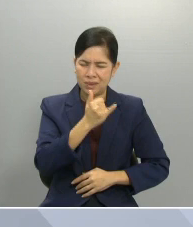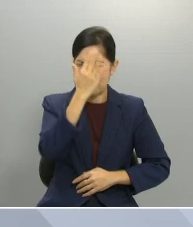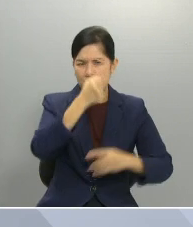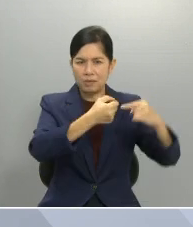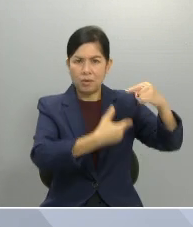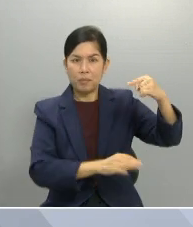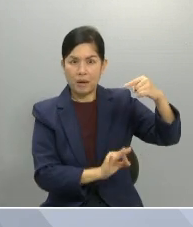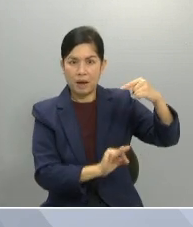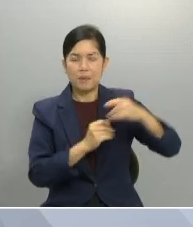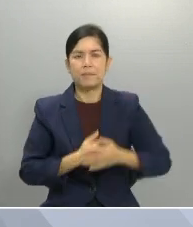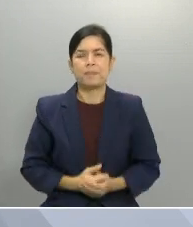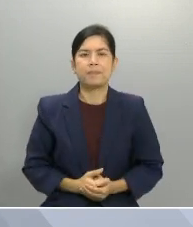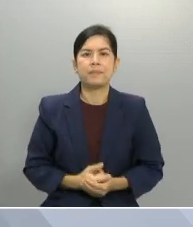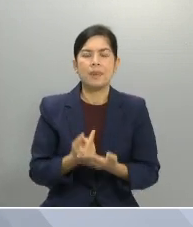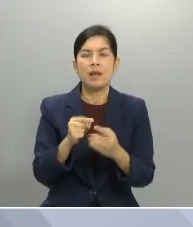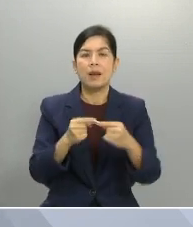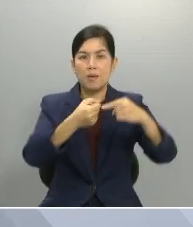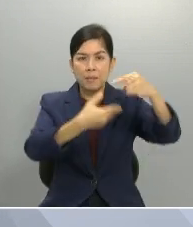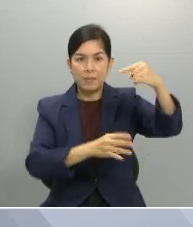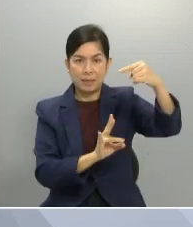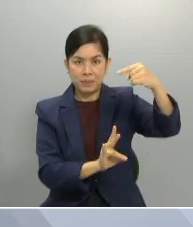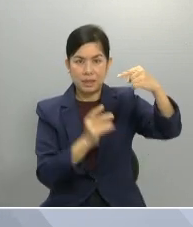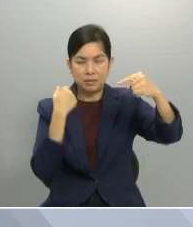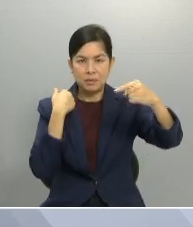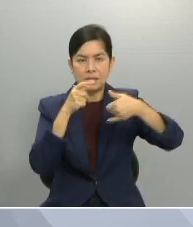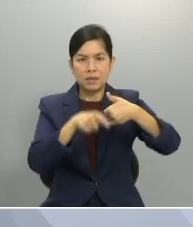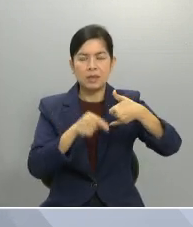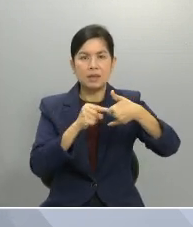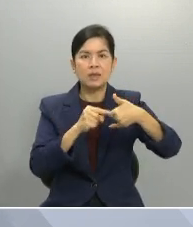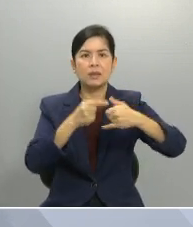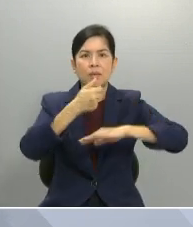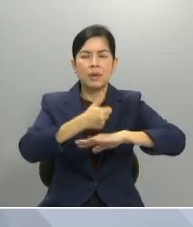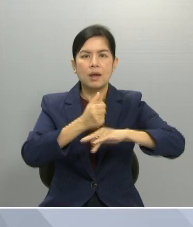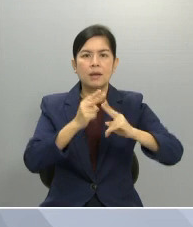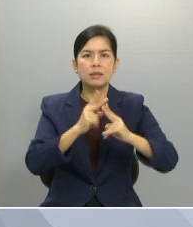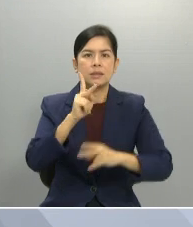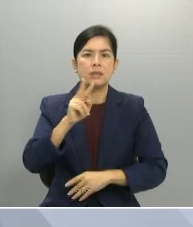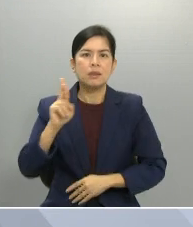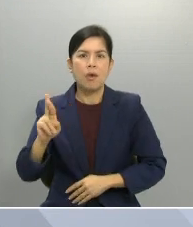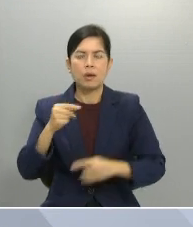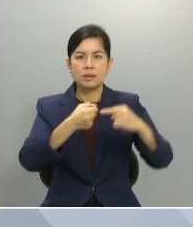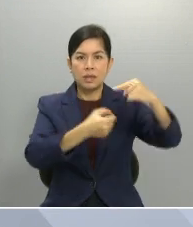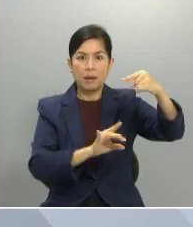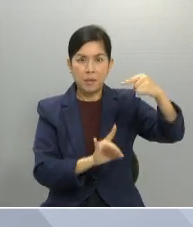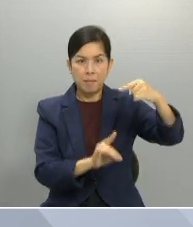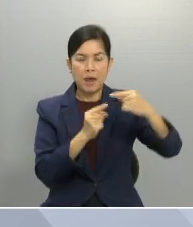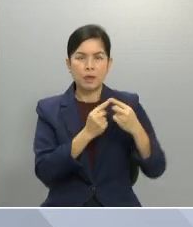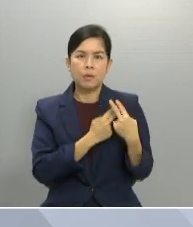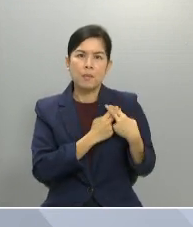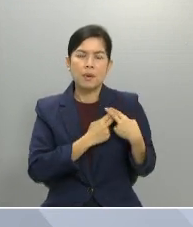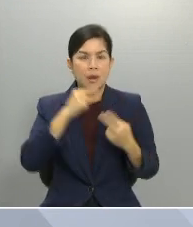7ยังเป็นกลอนจะตะโกนิสพรรคชาติพัฒนาชาติอันดับ 8จะเป็นผู้หญิงสุรารัตน์นะอันดับ 9